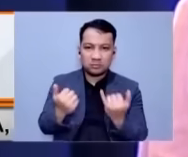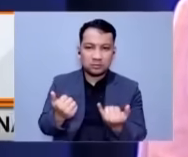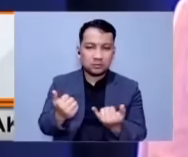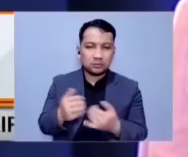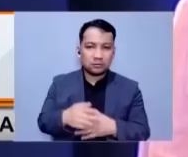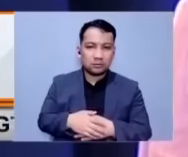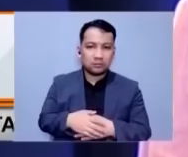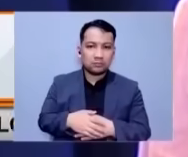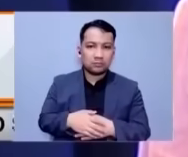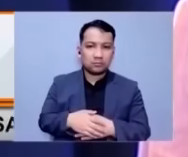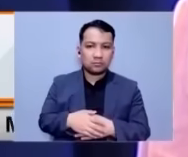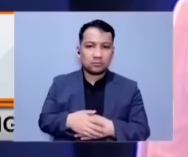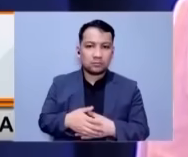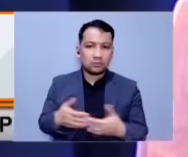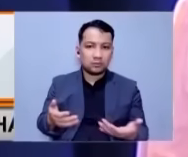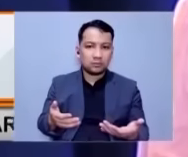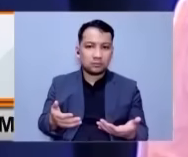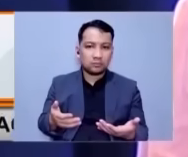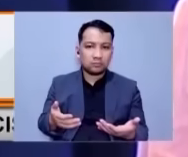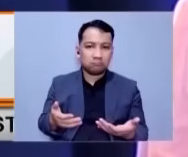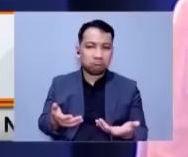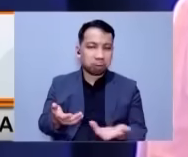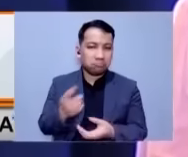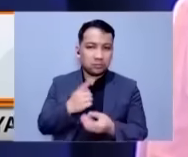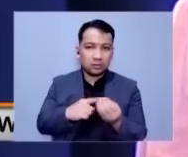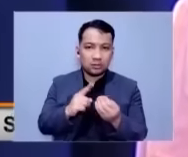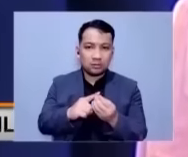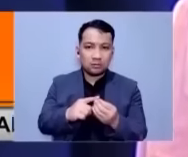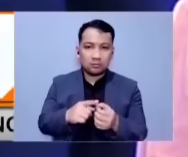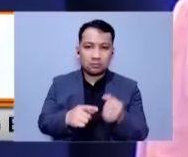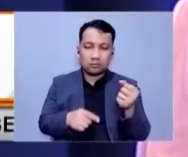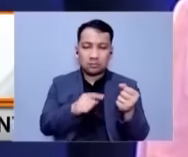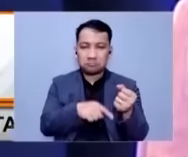have little to hold over them, no?